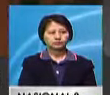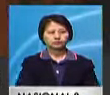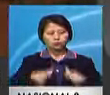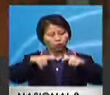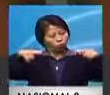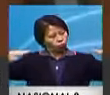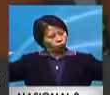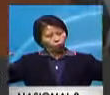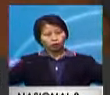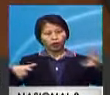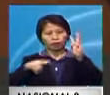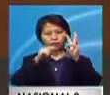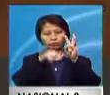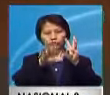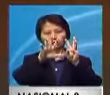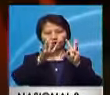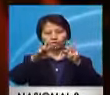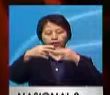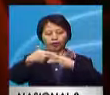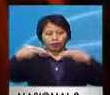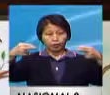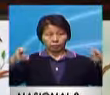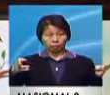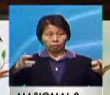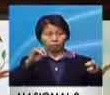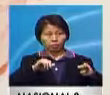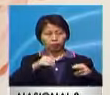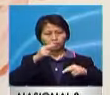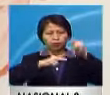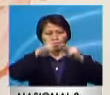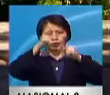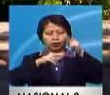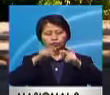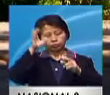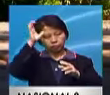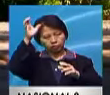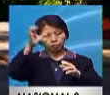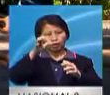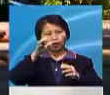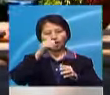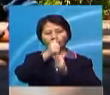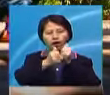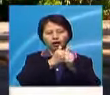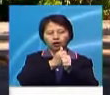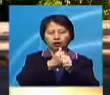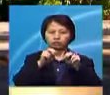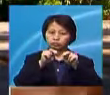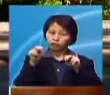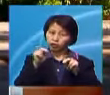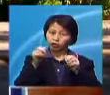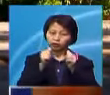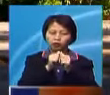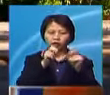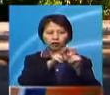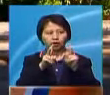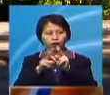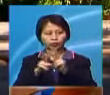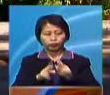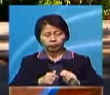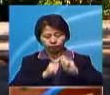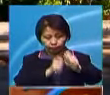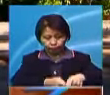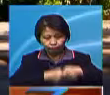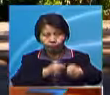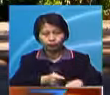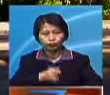Berkeluasan kira-kira 6.5 hektar yang dibina berkonsepkan alam semula jadi dan perkampungan pesawah.